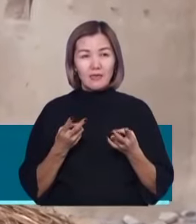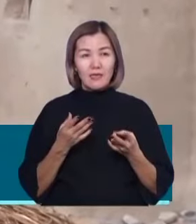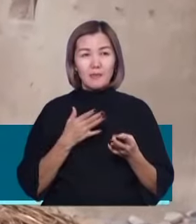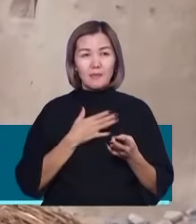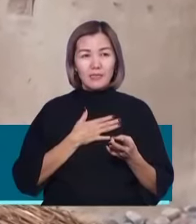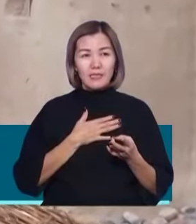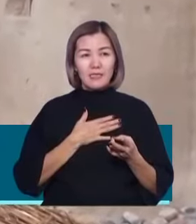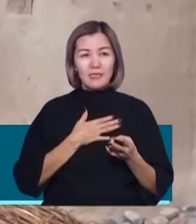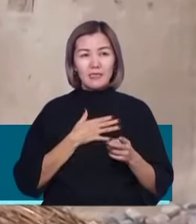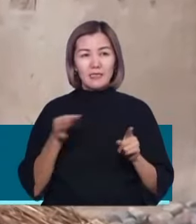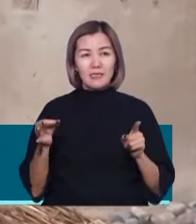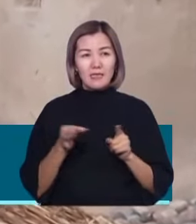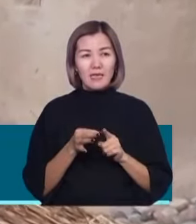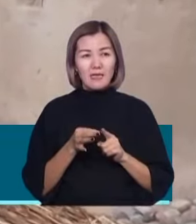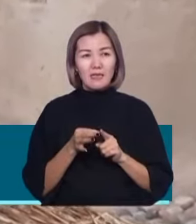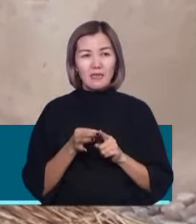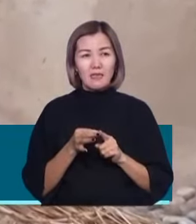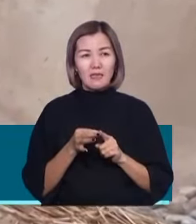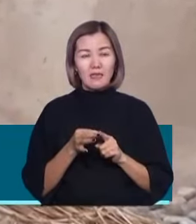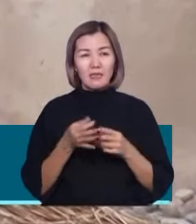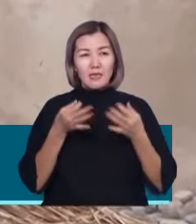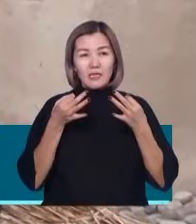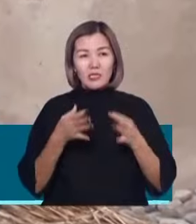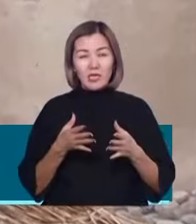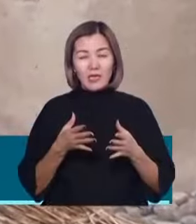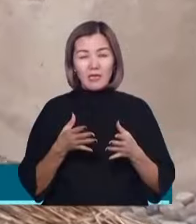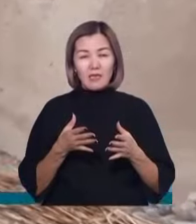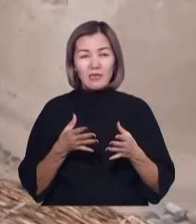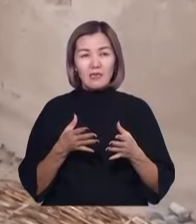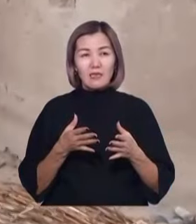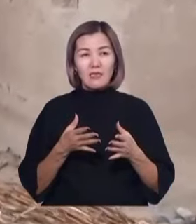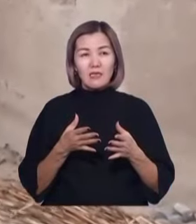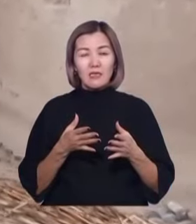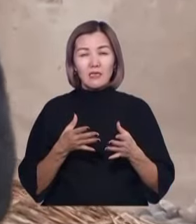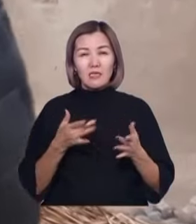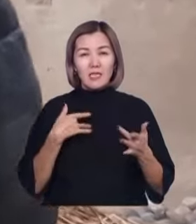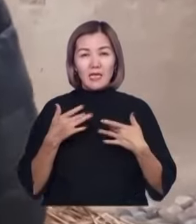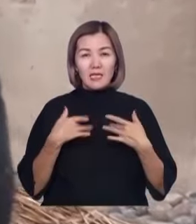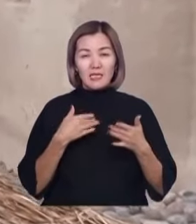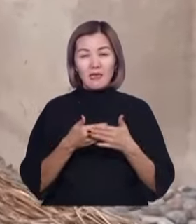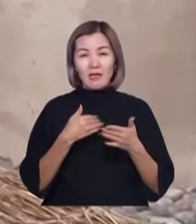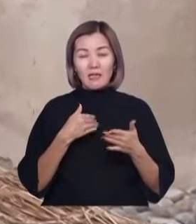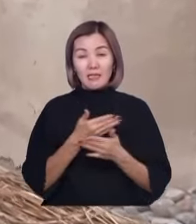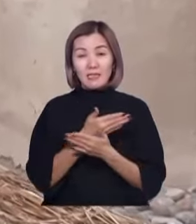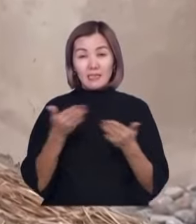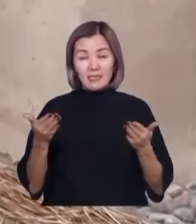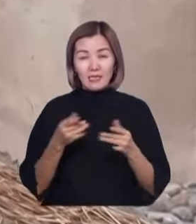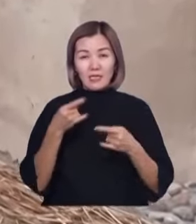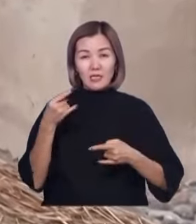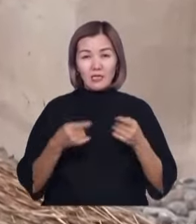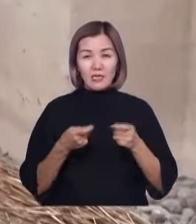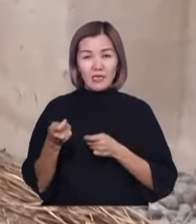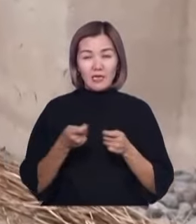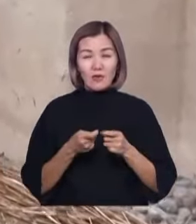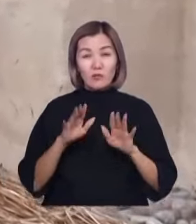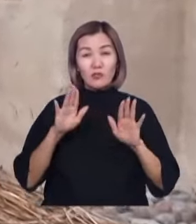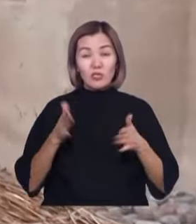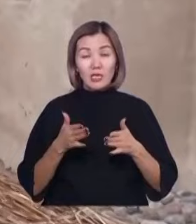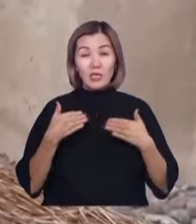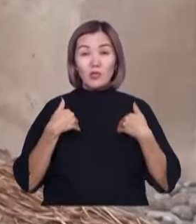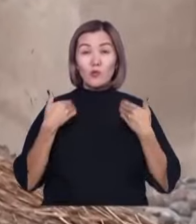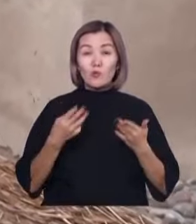Біздің мақсатымыз қойған алдымызға бастарлы дискурстың алдында сіздерге осындай жағдайды